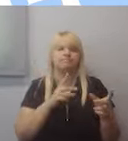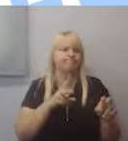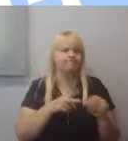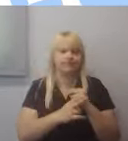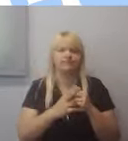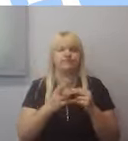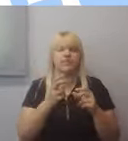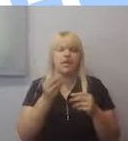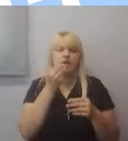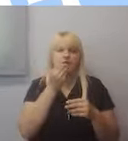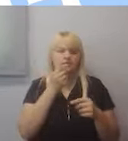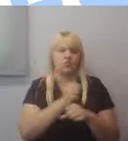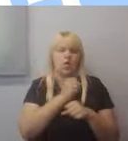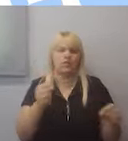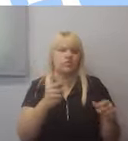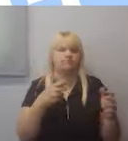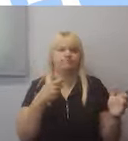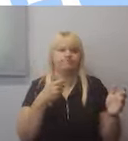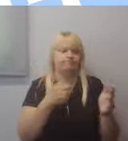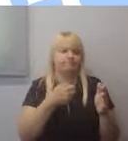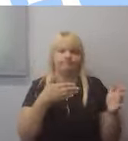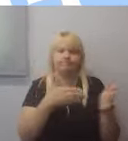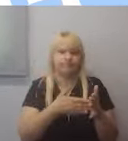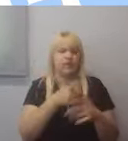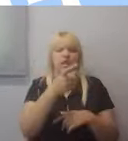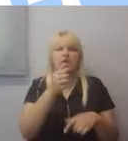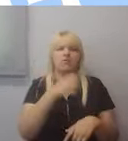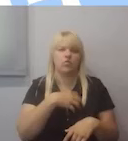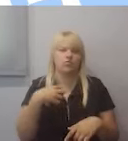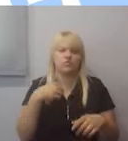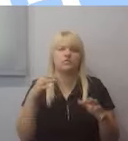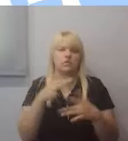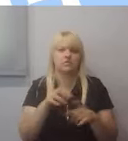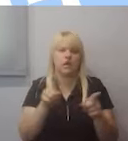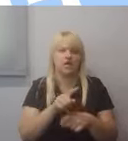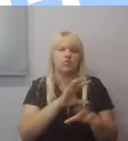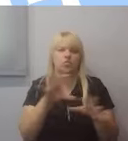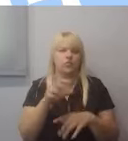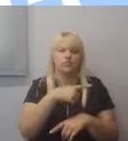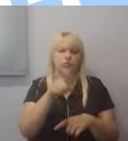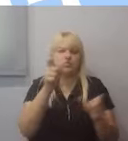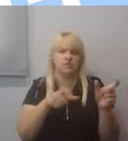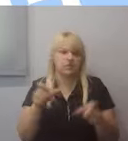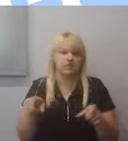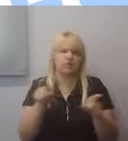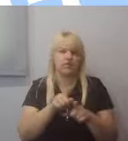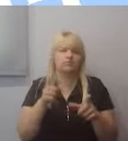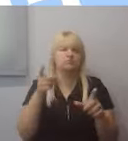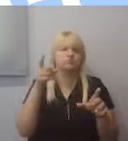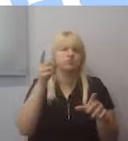nodrošinājumu pēc būtības pašvaldības darbs ir arī tieši parūpēties par šiem cilvēkiem kas ir šajos sociālās aprūpes